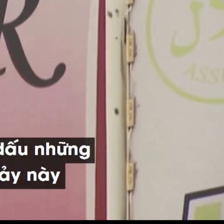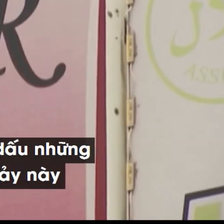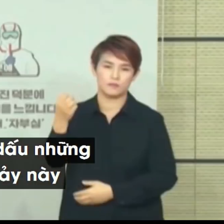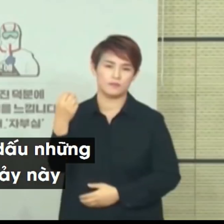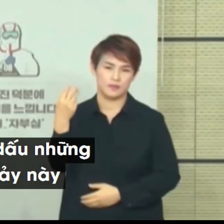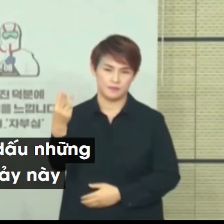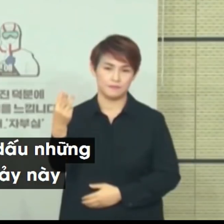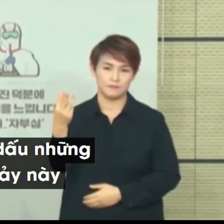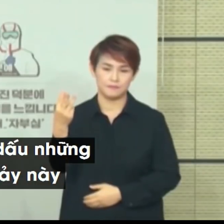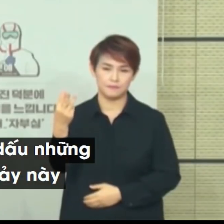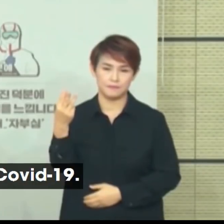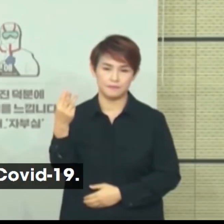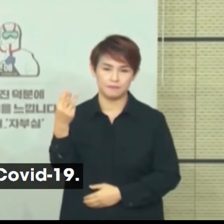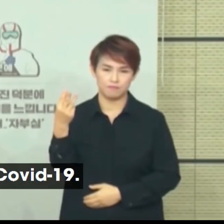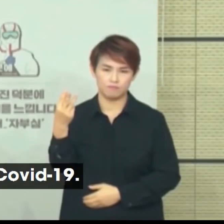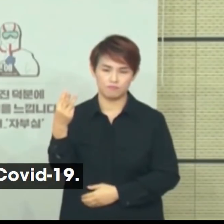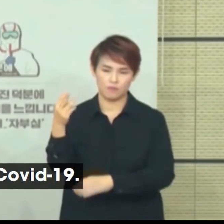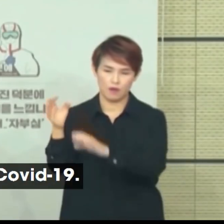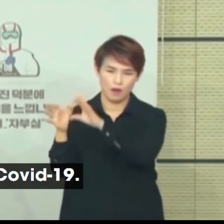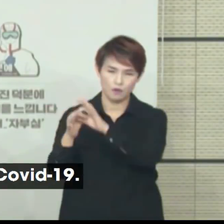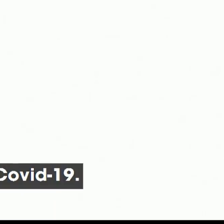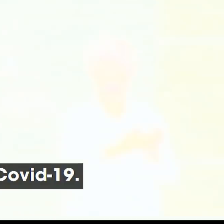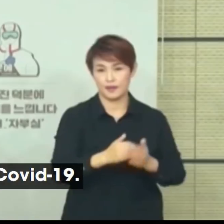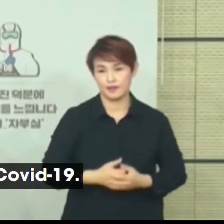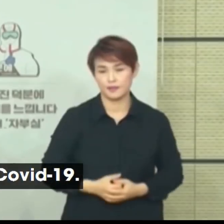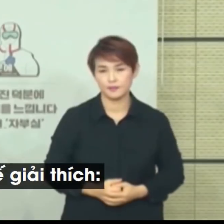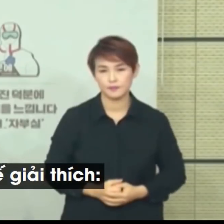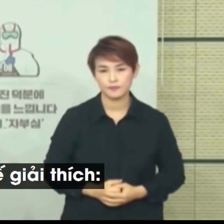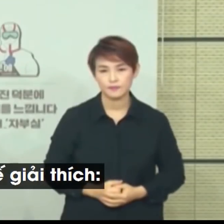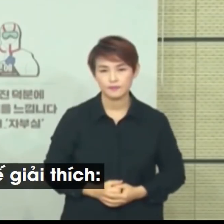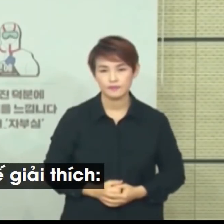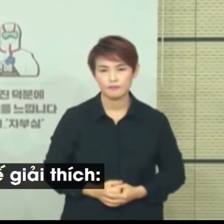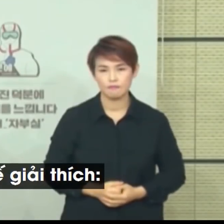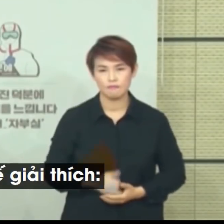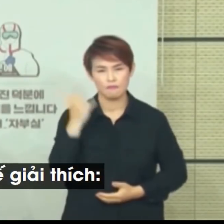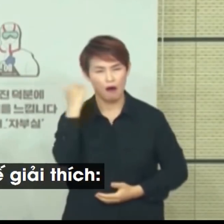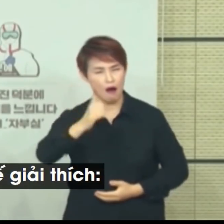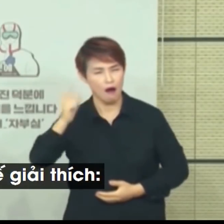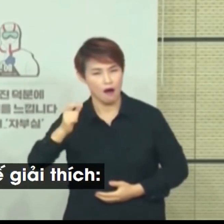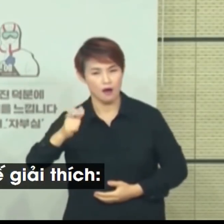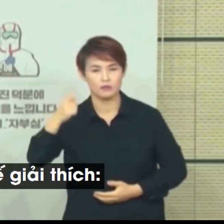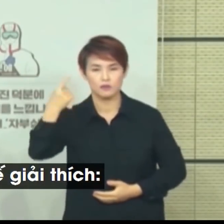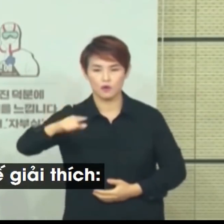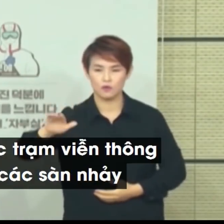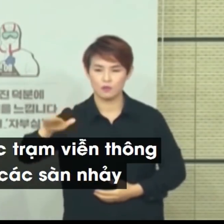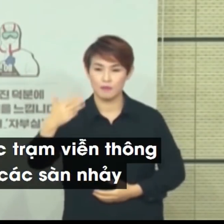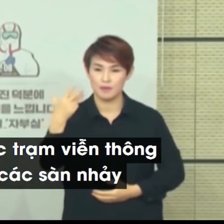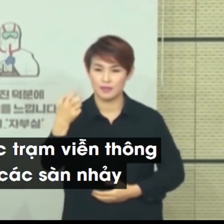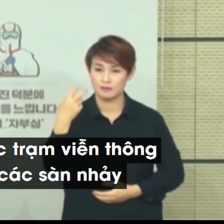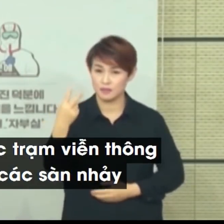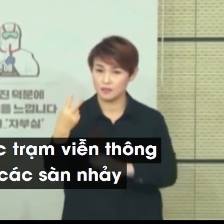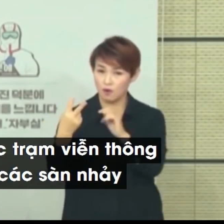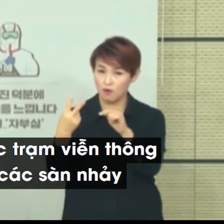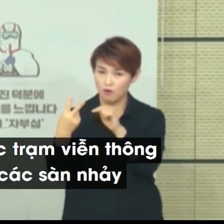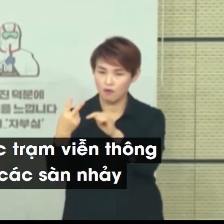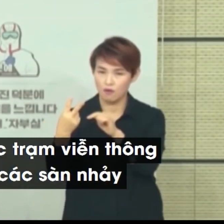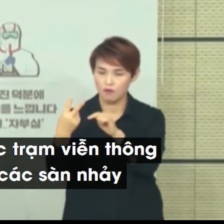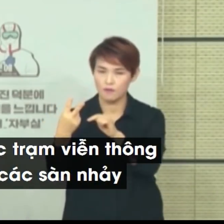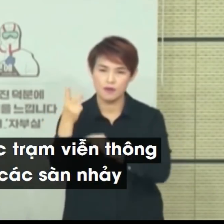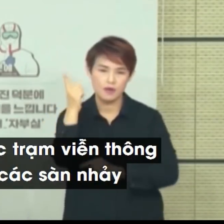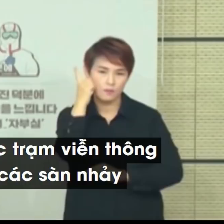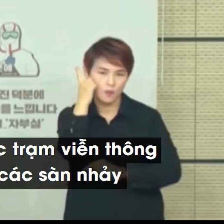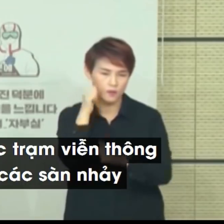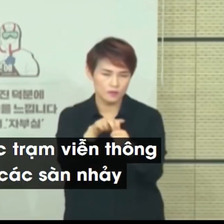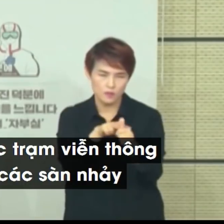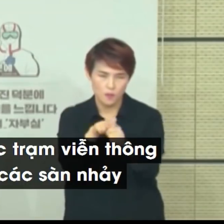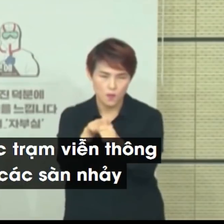người từng đến sàn nhảy này, để theo dấu nguy cơ nhiễm COVID-19. Yoon Tae-ho, quan chức Bộ Y tế giải thích, chúng tôi sẽ sử dụng thông tin từ